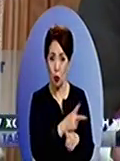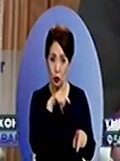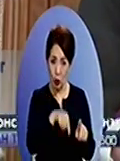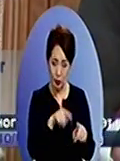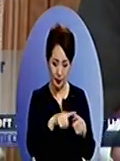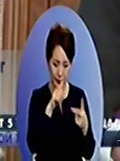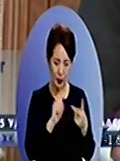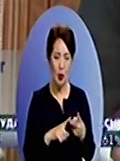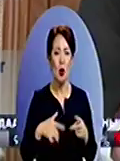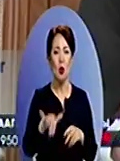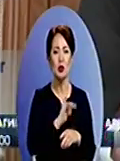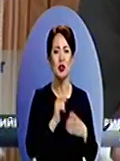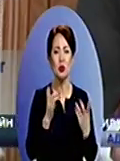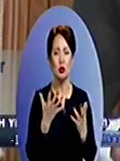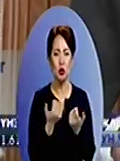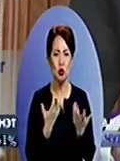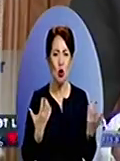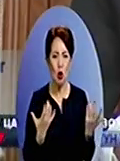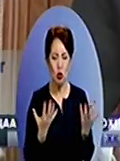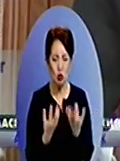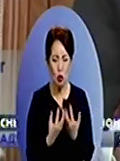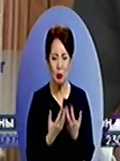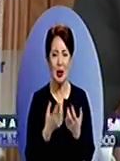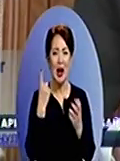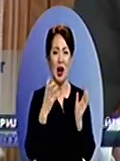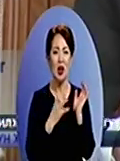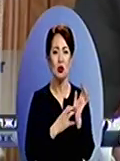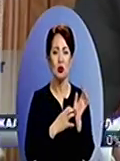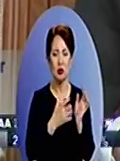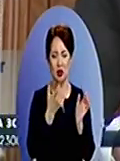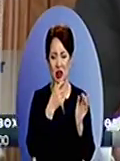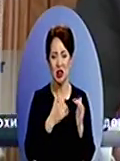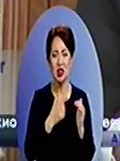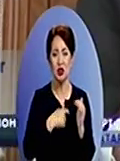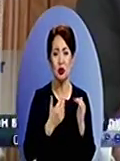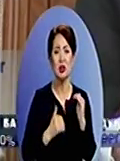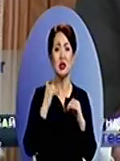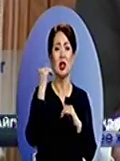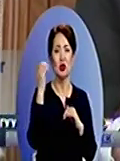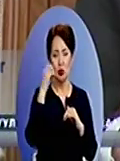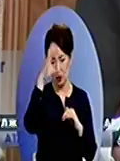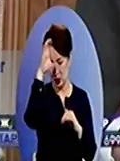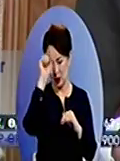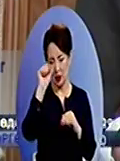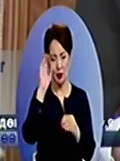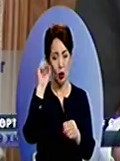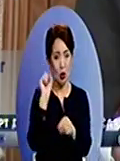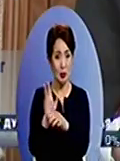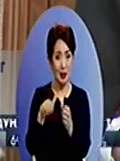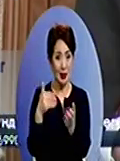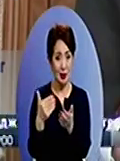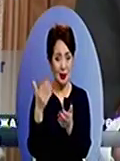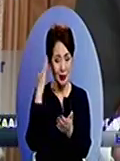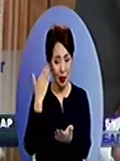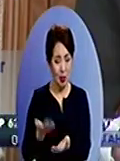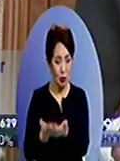болсонхийн их ашгийг хангахын тулд 19-оос дээш гишүүн ерөнхий сайдыг огцруулах саналыг тавьвал 15 ангийн дотор хилцэн